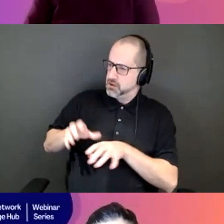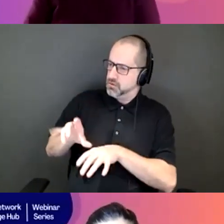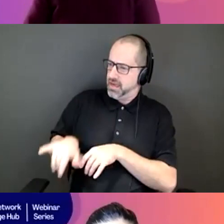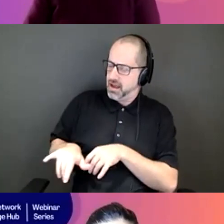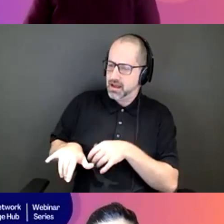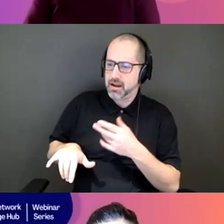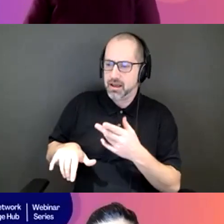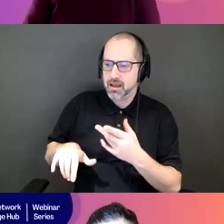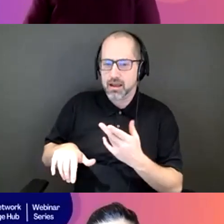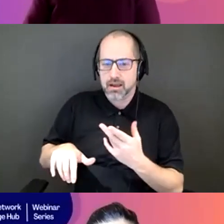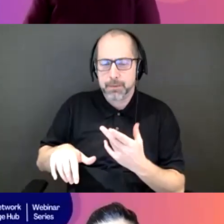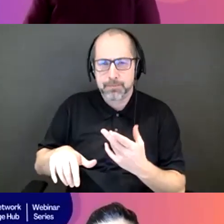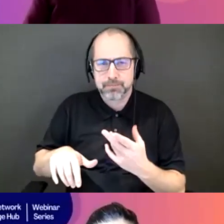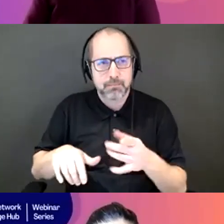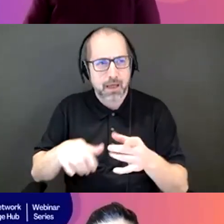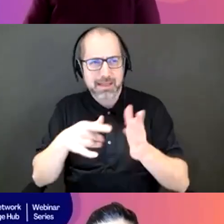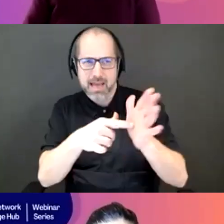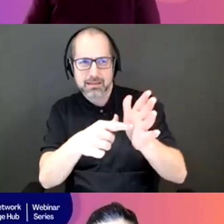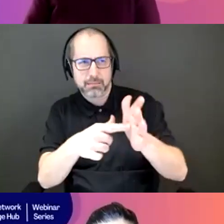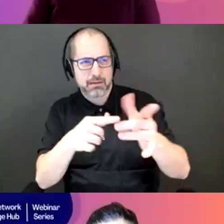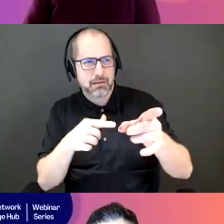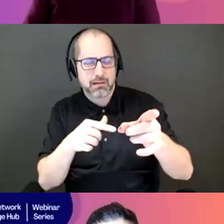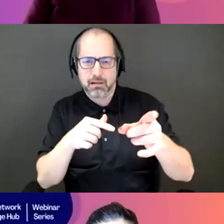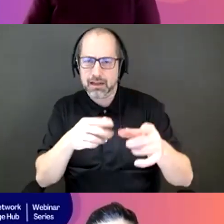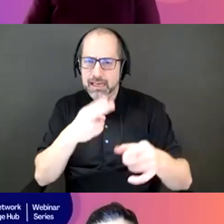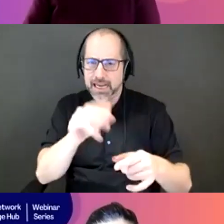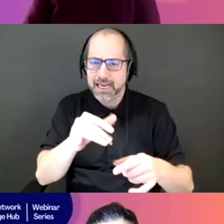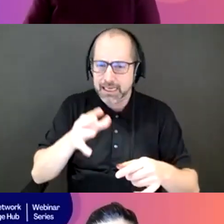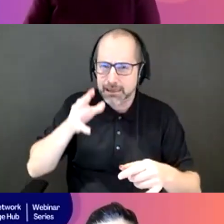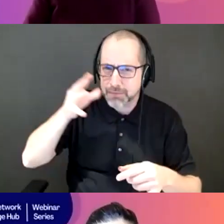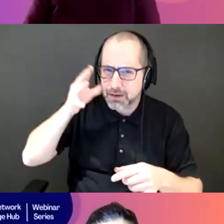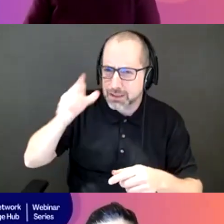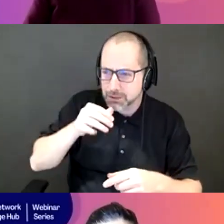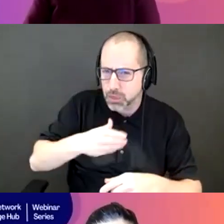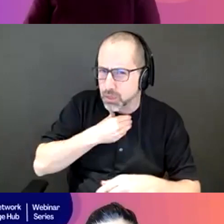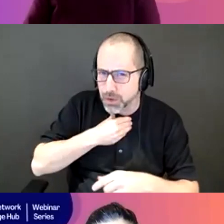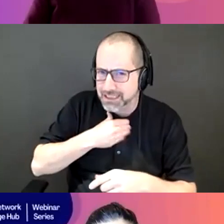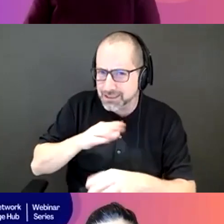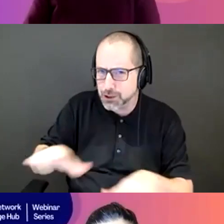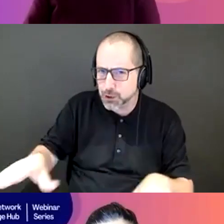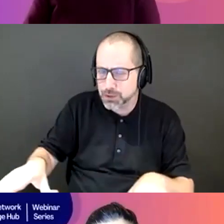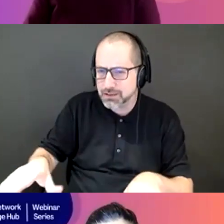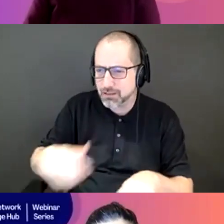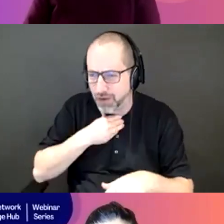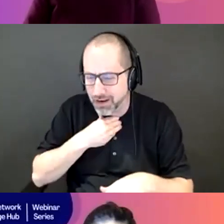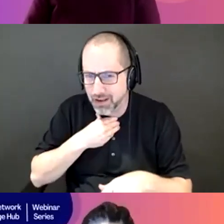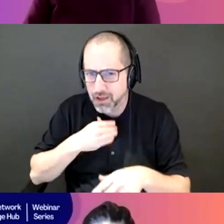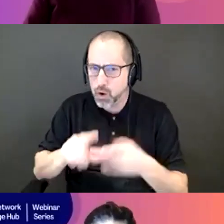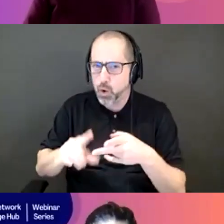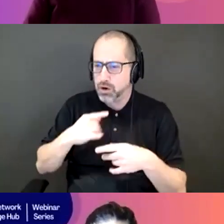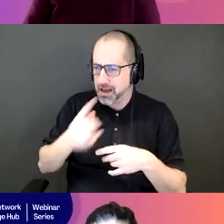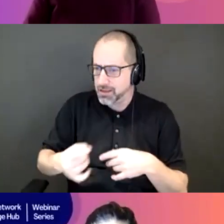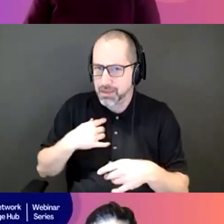de me faire faire cela et les parents ne font pas cela aux enfants et